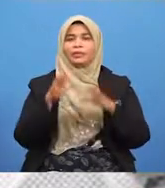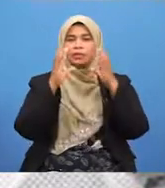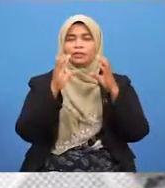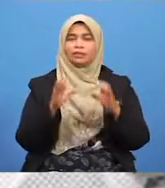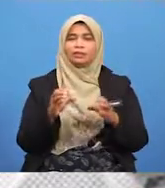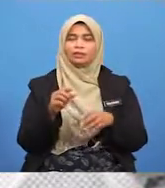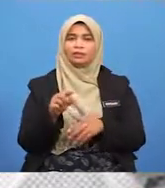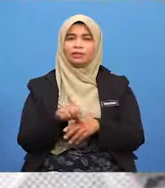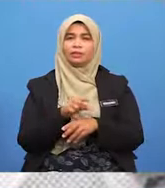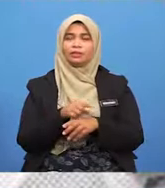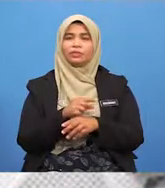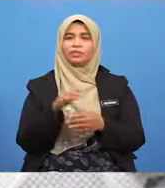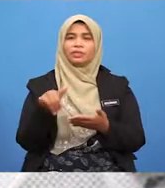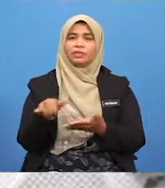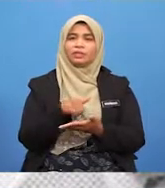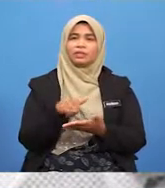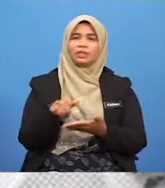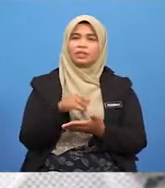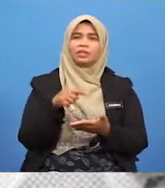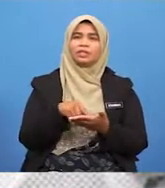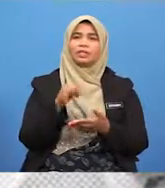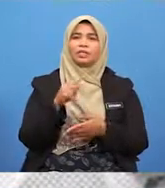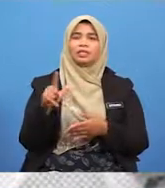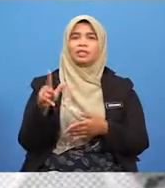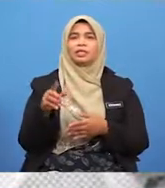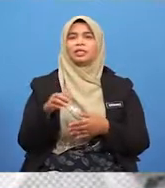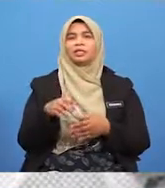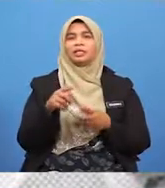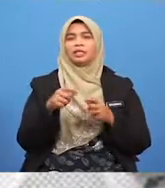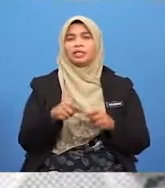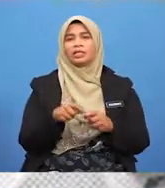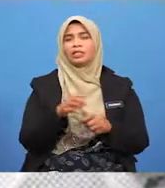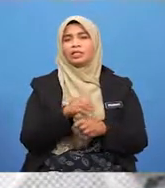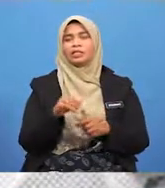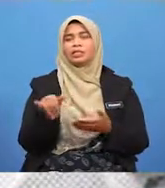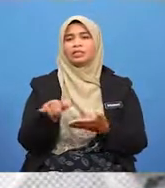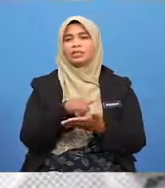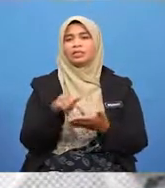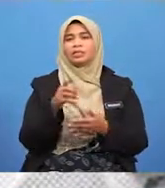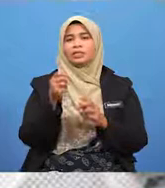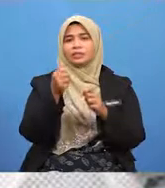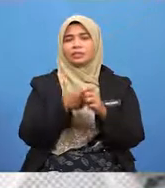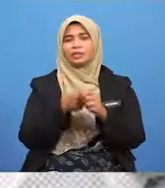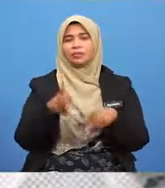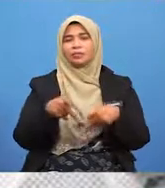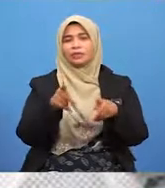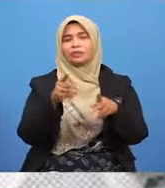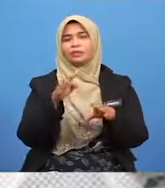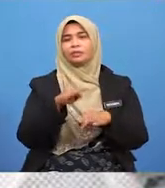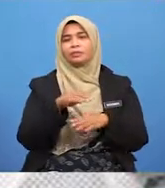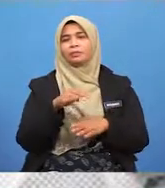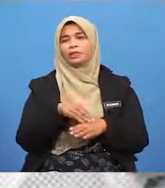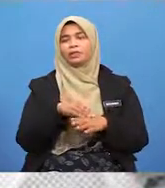penggunaan setrika uap ialah menekan dan menyetrika Setiap proses pada pakaian